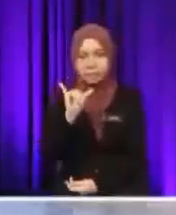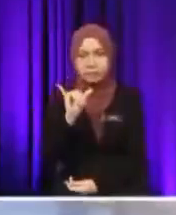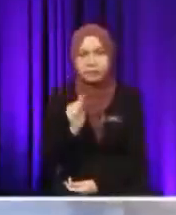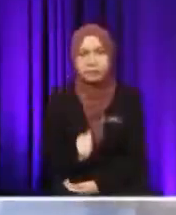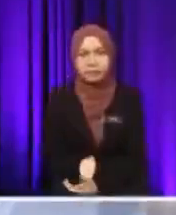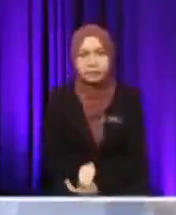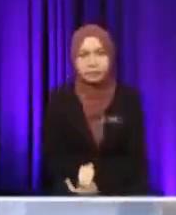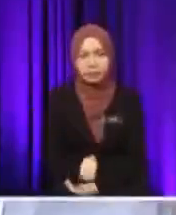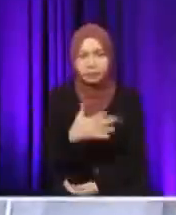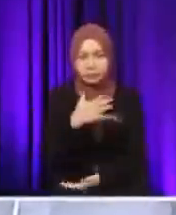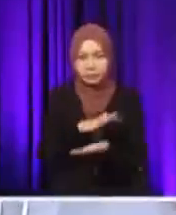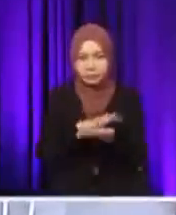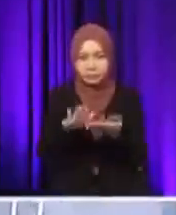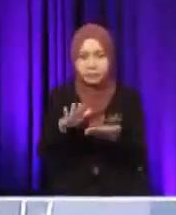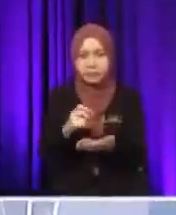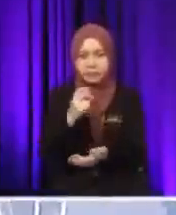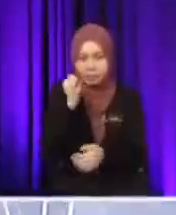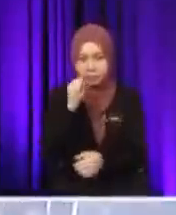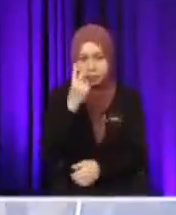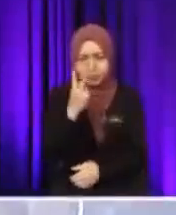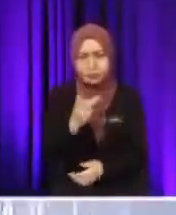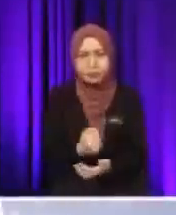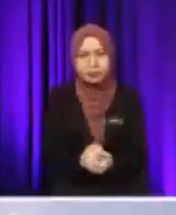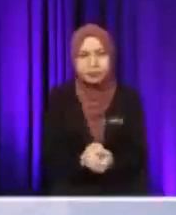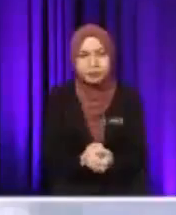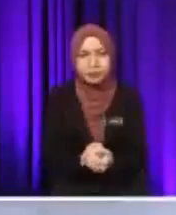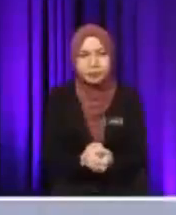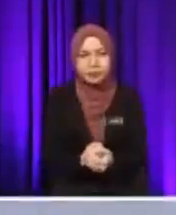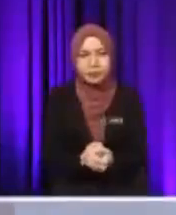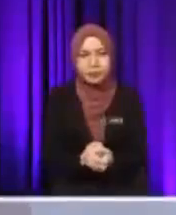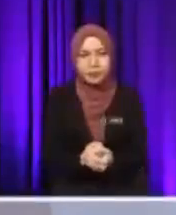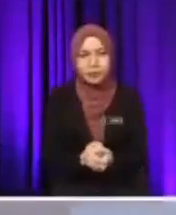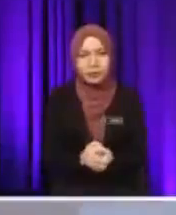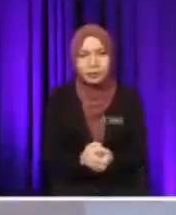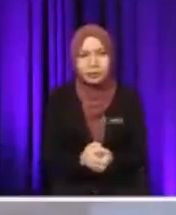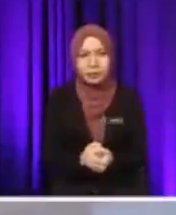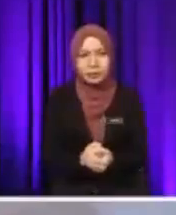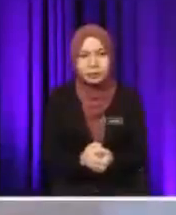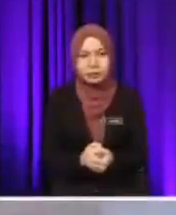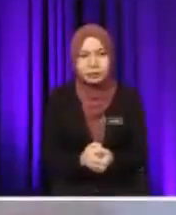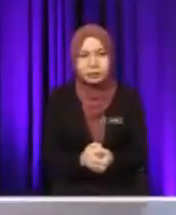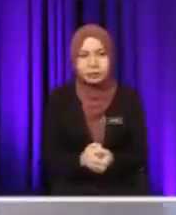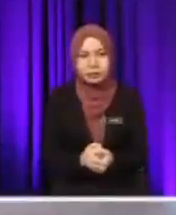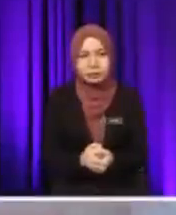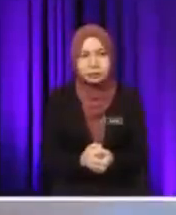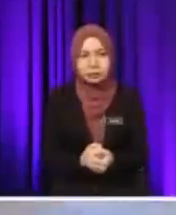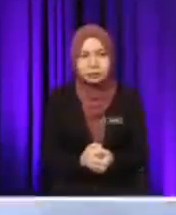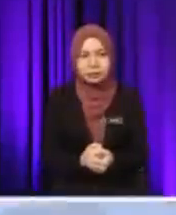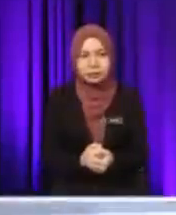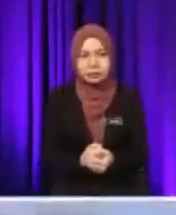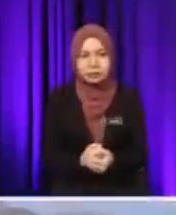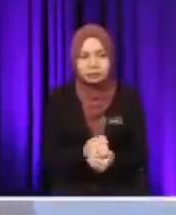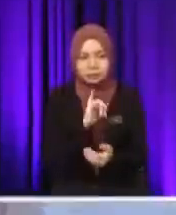Boleh. Okey, tutup dulu semua. Okey, tadi yang jernih. Okey, Abang nak saya letak dulu ke Abang letak dulu? Adam letak dulu. Okey, pertama